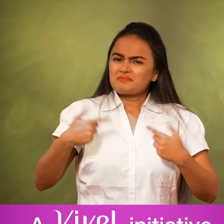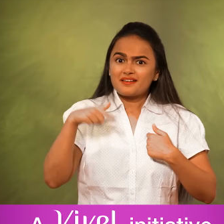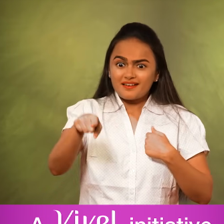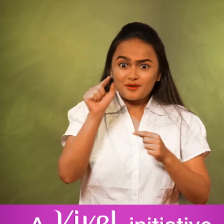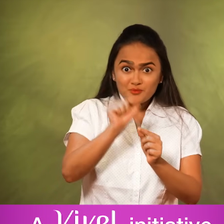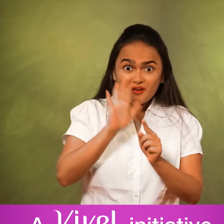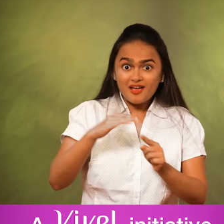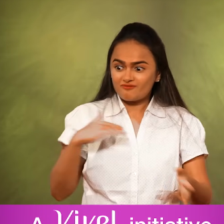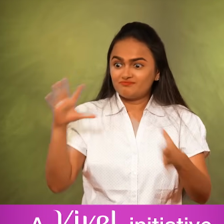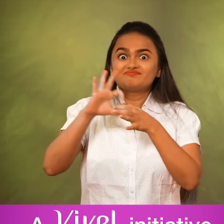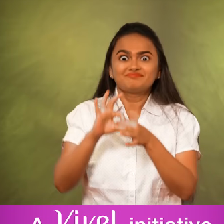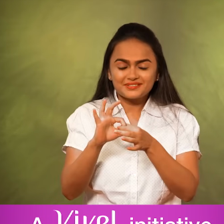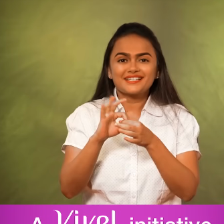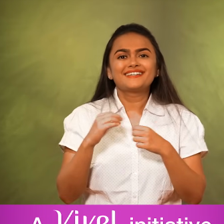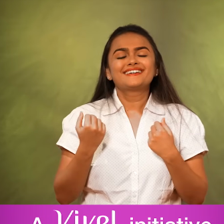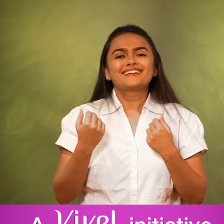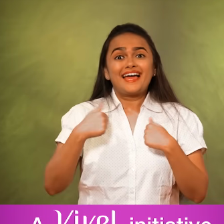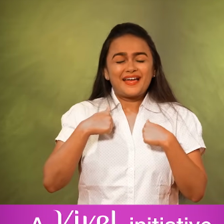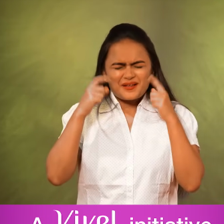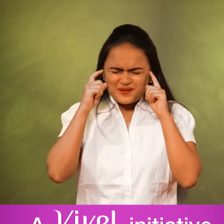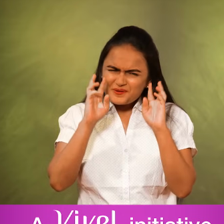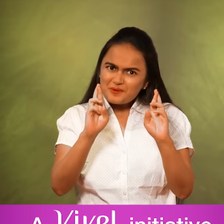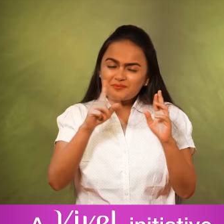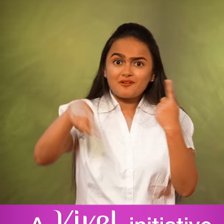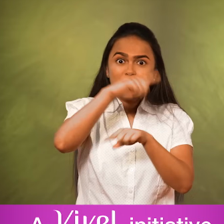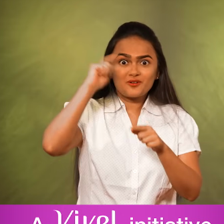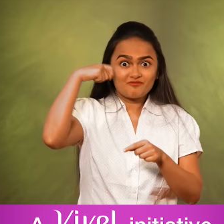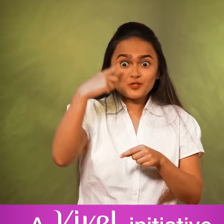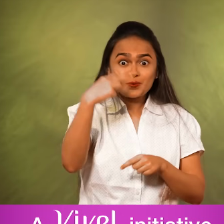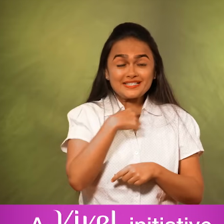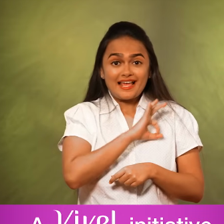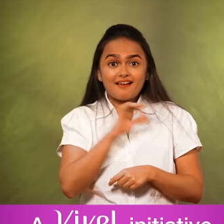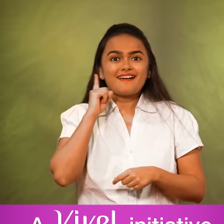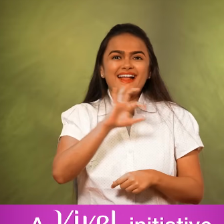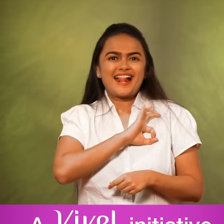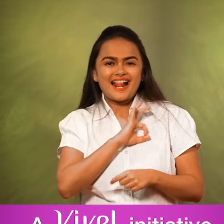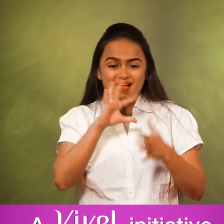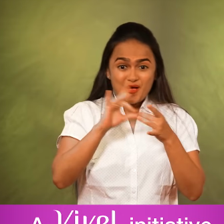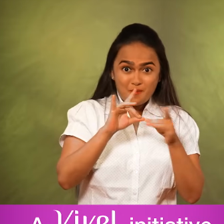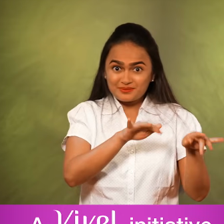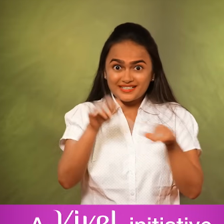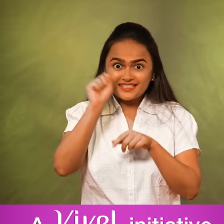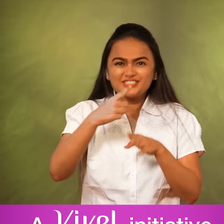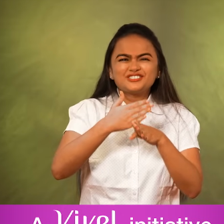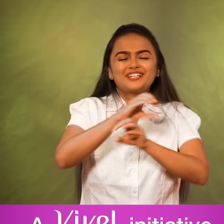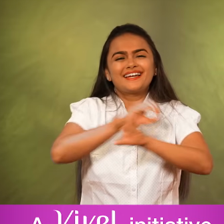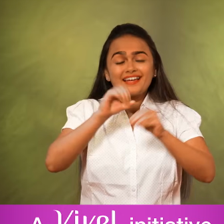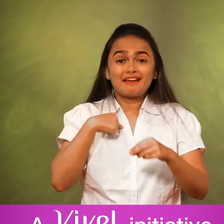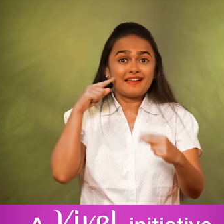and I am so glad to be a part of this purposeful mission. I hope आप सबको ये वीडियो पसंद आया हो. वीडियो पसंद आए तो लाइक, कमेंट,